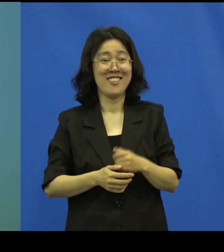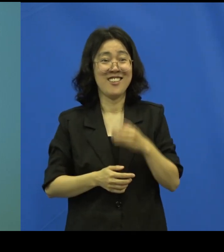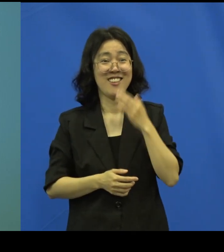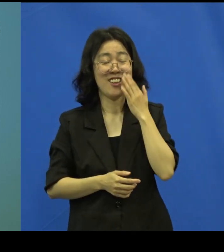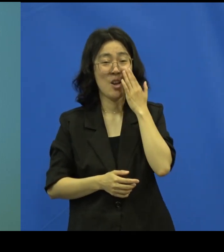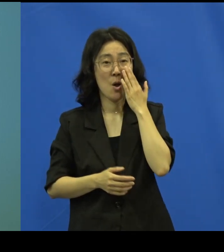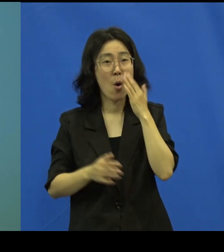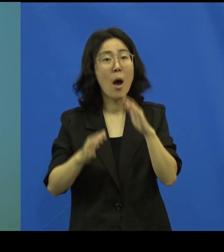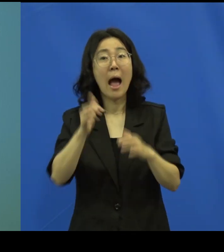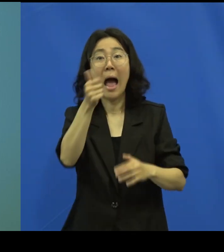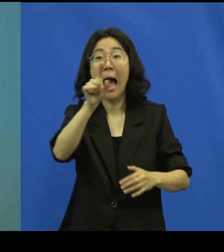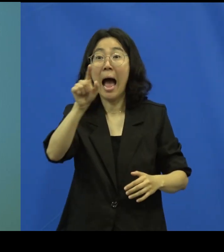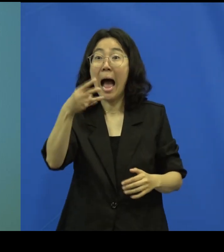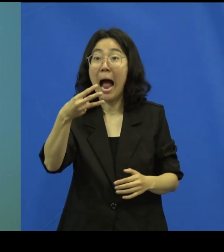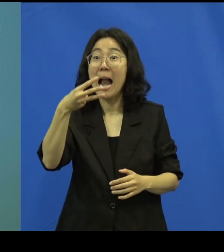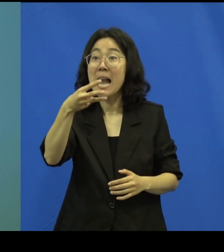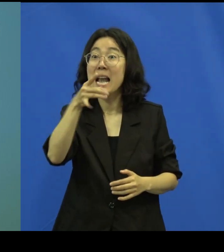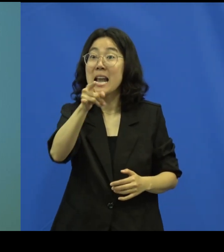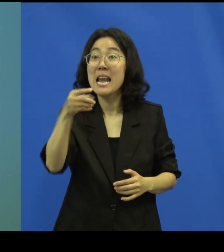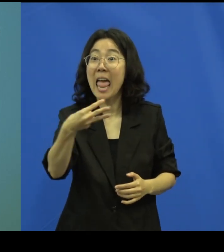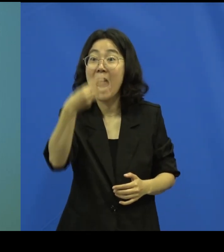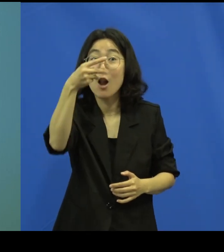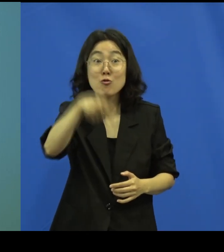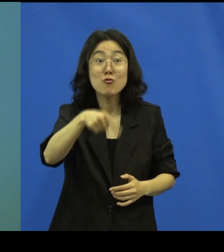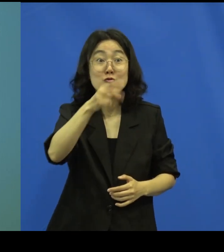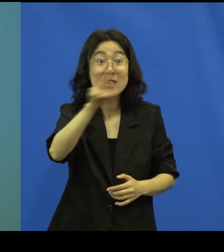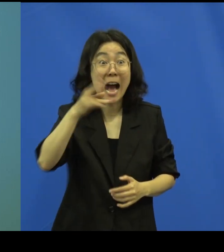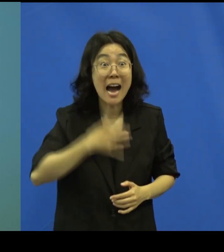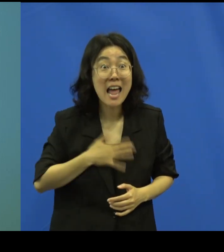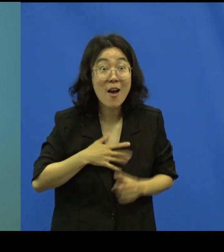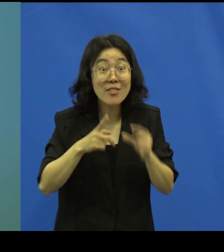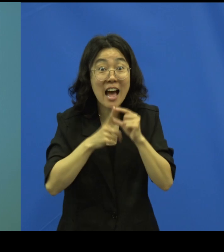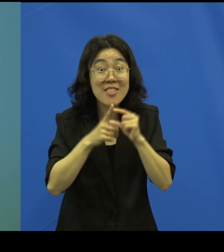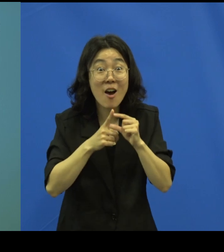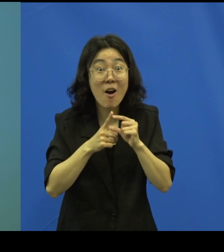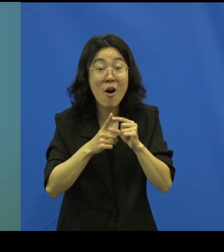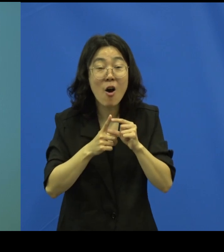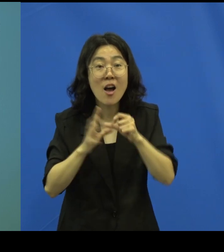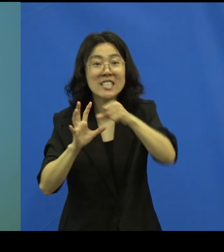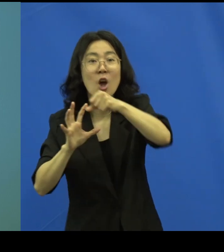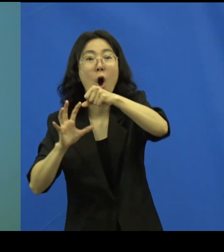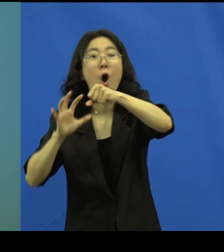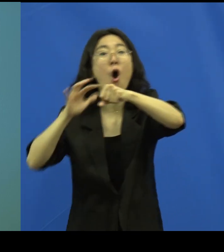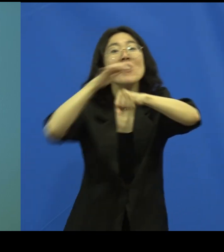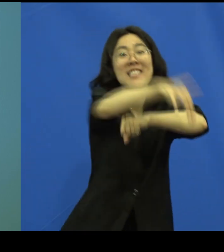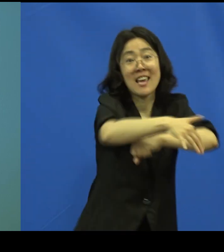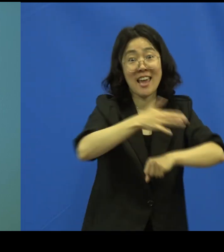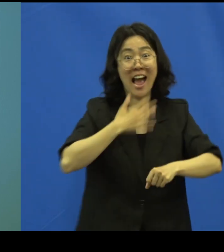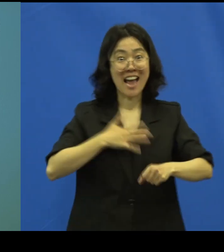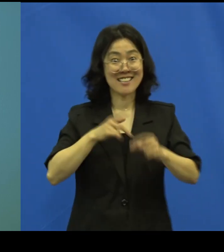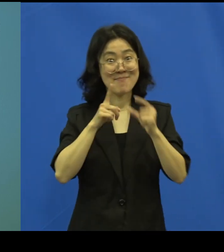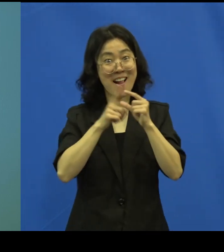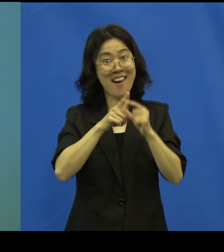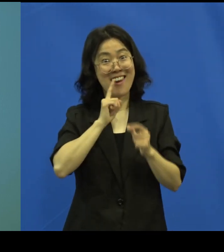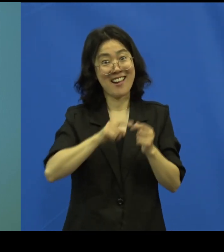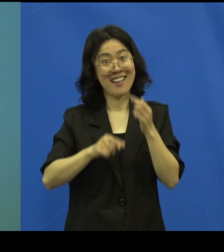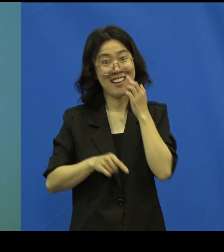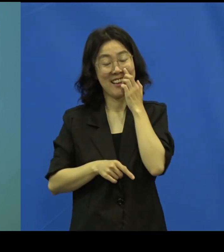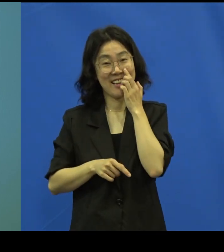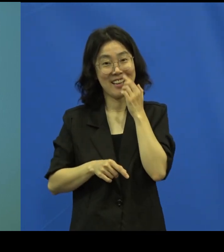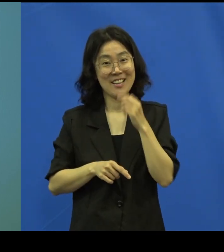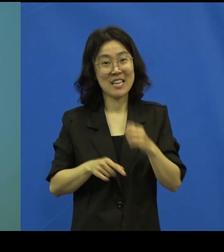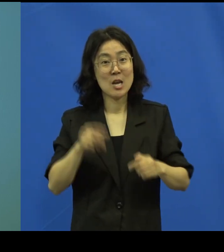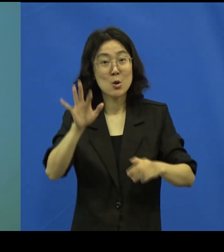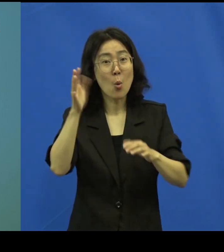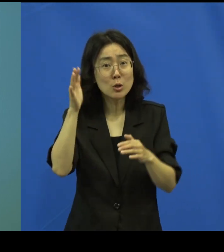할렐루야는 온 세계 공통어예요. 어느 나라 가서 여러분들 할렐루야 해도 그리스도인가 알아들어요. 요즘은 안 믿는 사람도 할렐루야예요. 예능 프로에도 할렐루야가